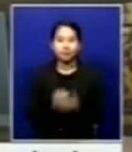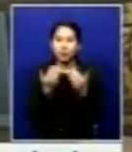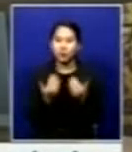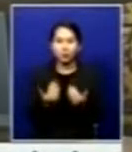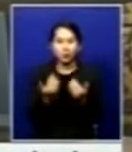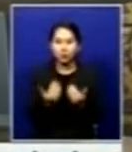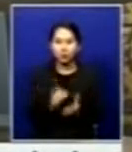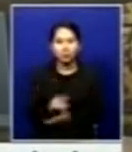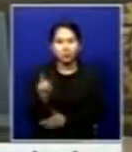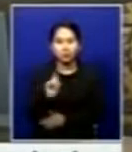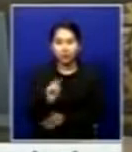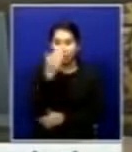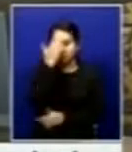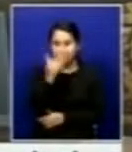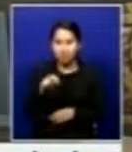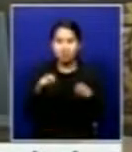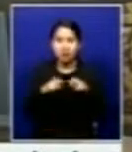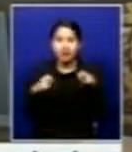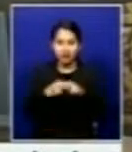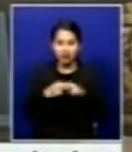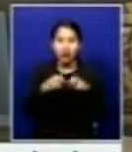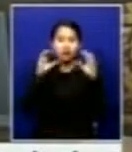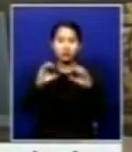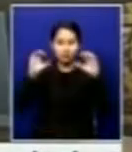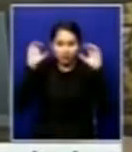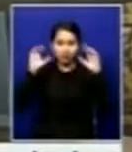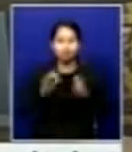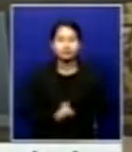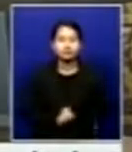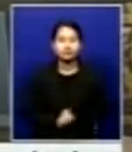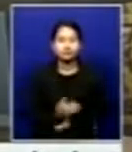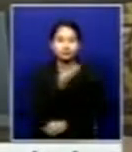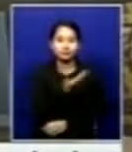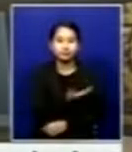ไรก็เพราะพิษของมาตรการของรัฐครับขอสไลด์ต่อไปครับ